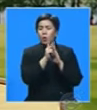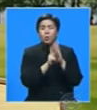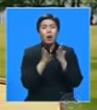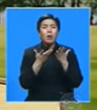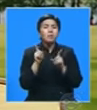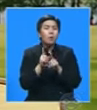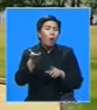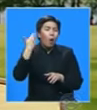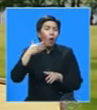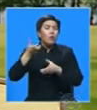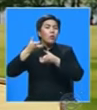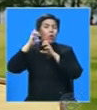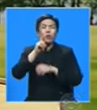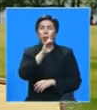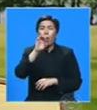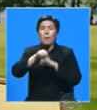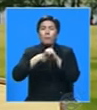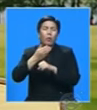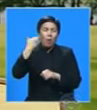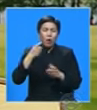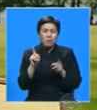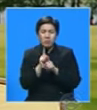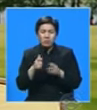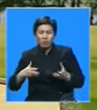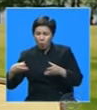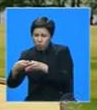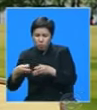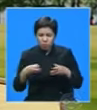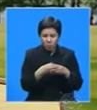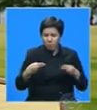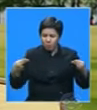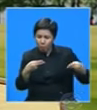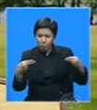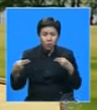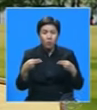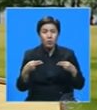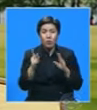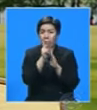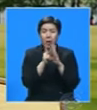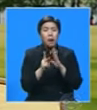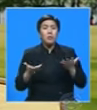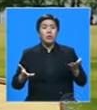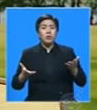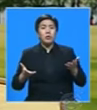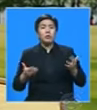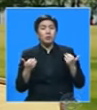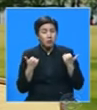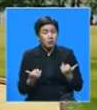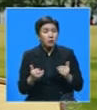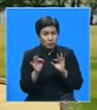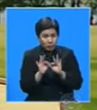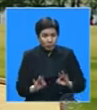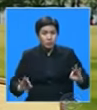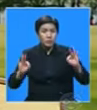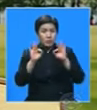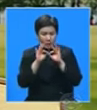ไปสู่อดีตหลายร้อยปีมาแล้วใช้อาวุธนะตั้งกลุ่มตั้งแก๊งกันต่อสู้ฆ่าฟันกันมานะครับเพราะนั้นส